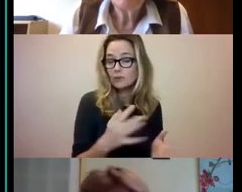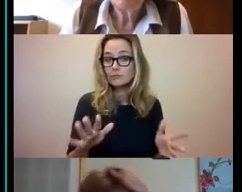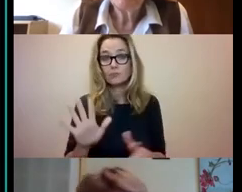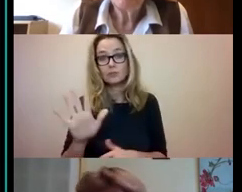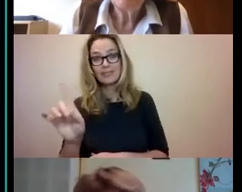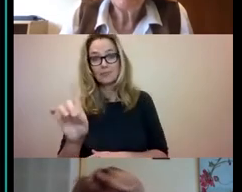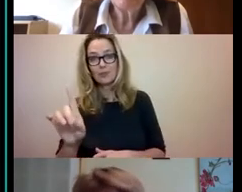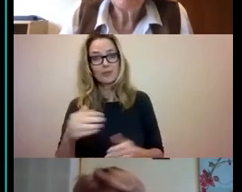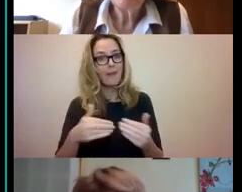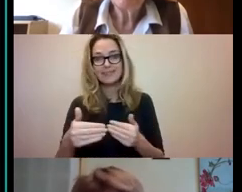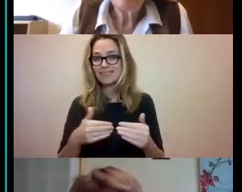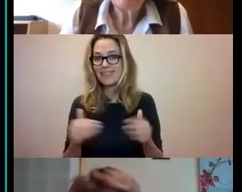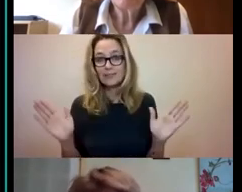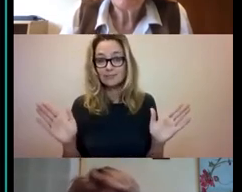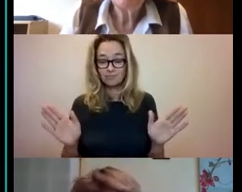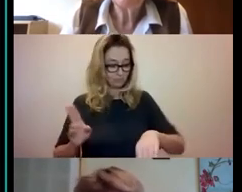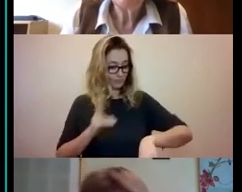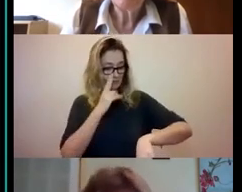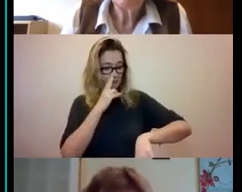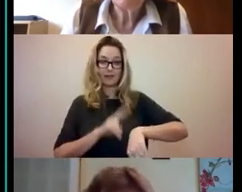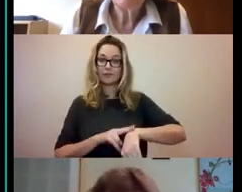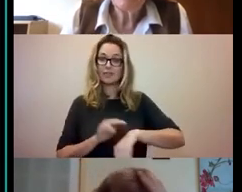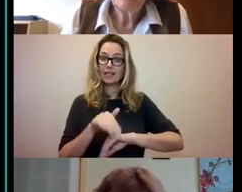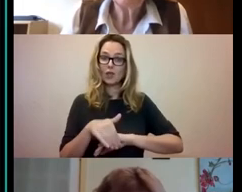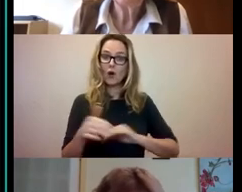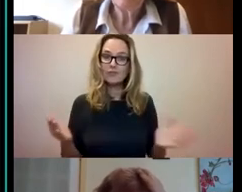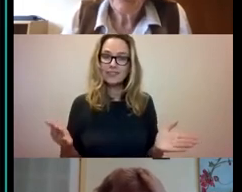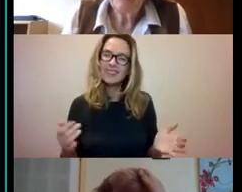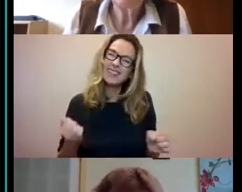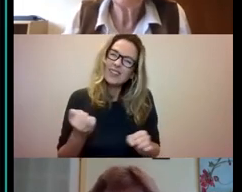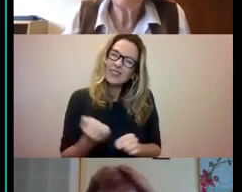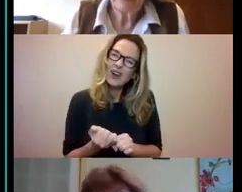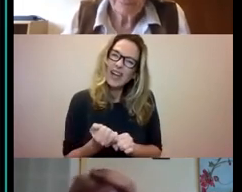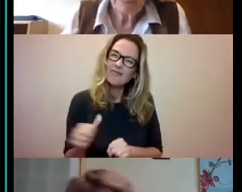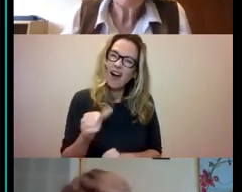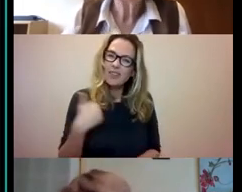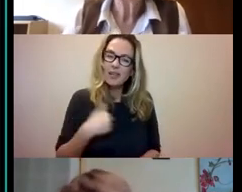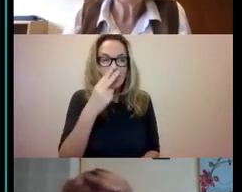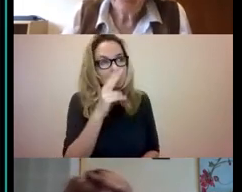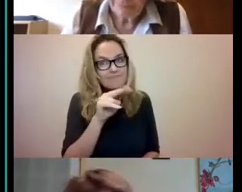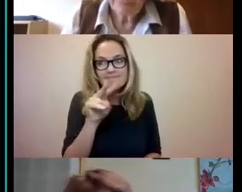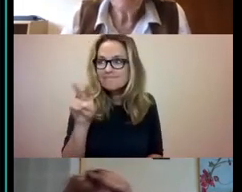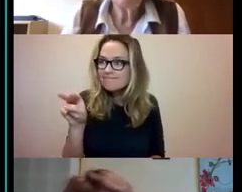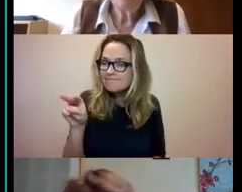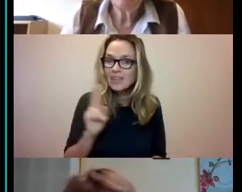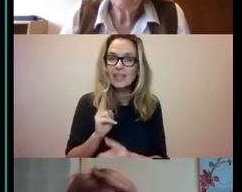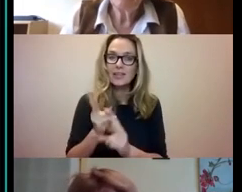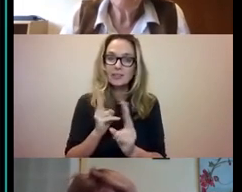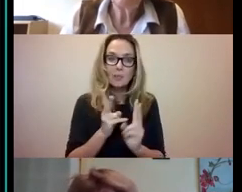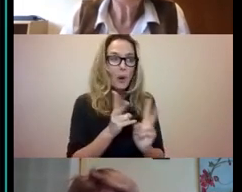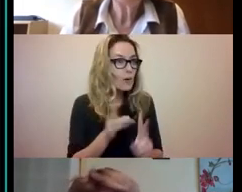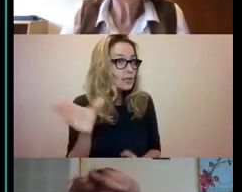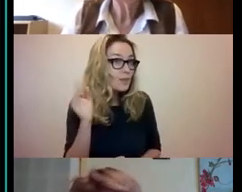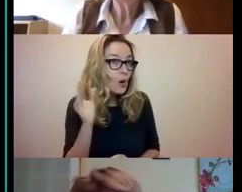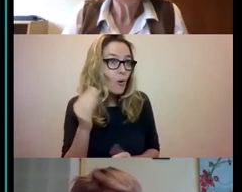10 minuten. Het is maar wat je voor tijd had. Dan had je toch weer even andere mensen gezien, andere mensen gehoord waar ze mee